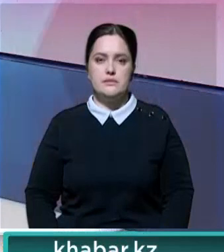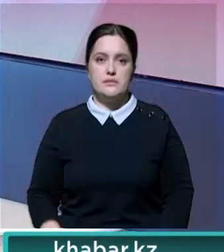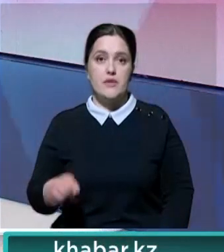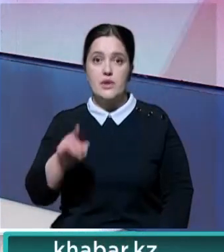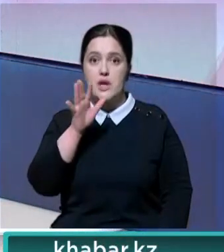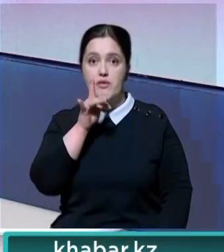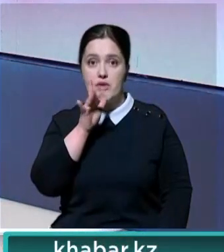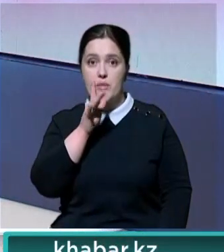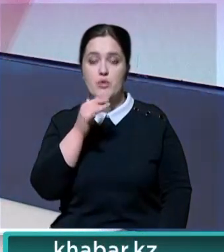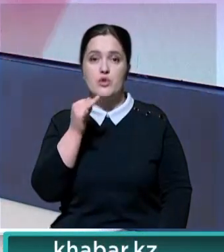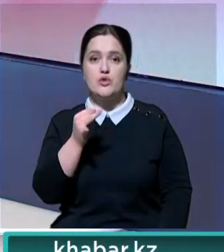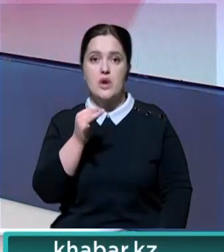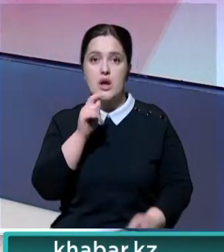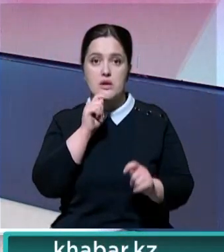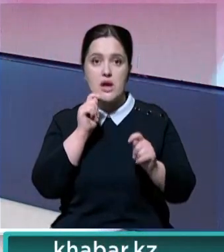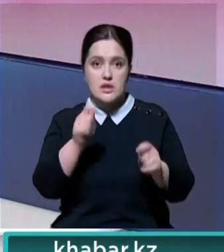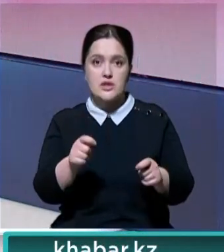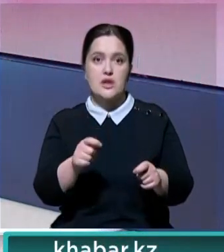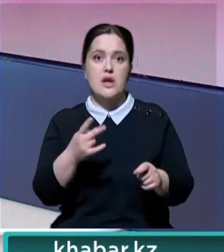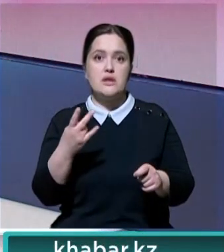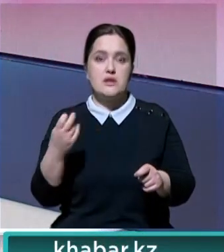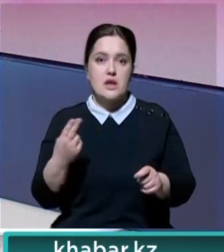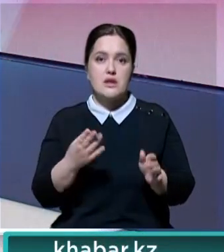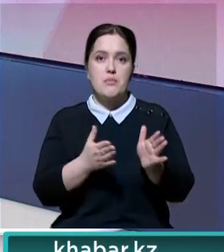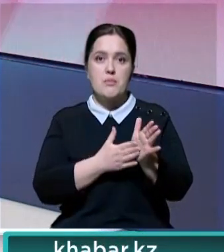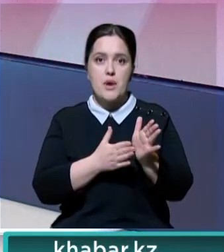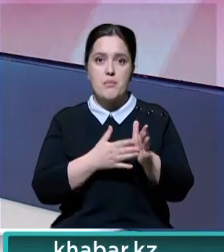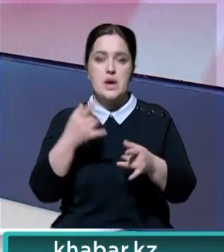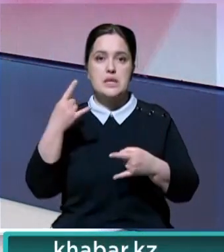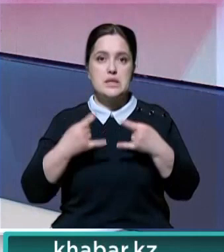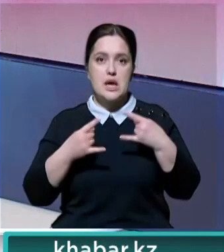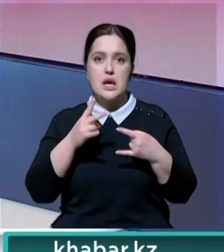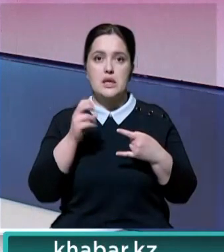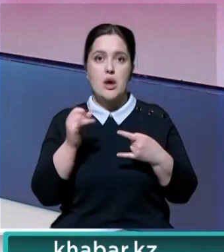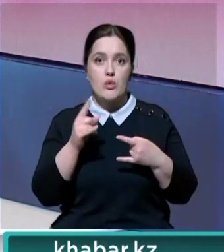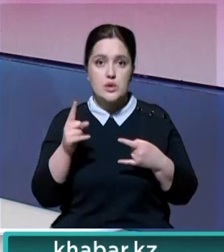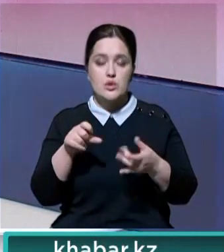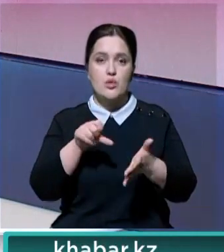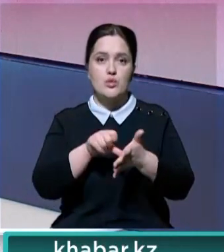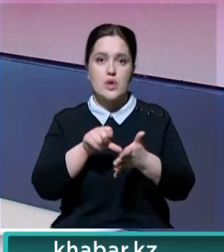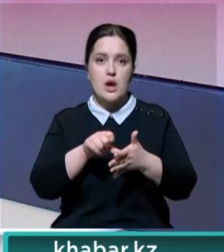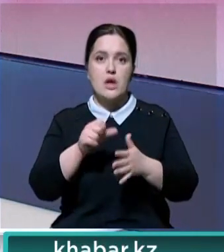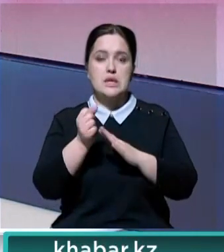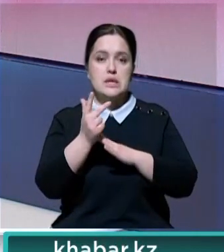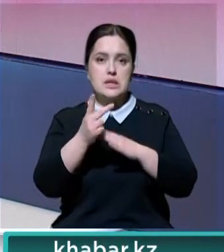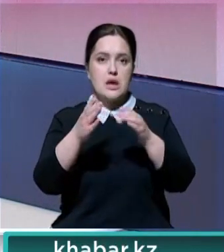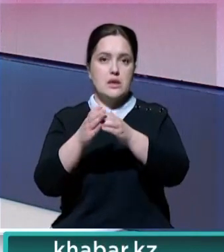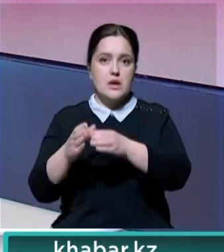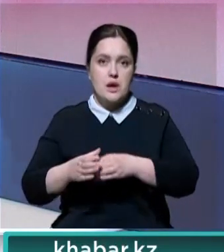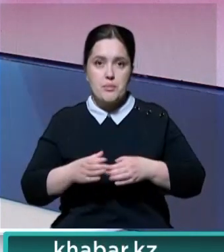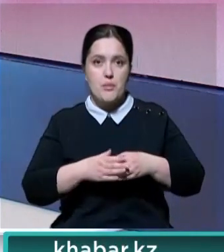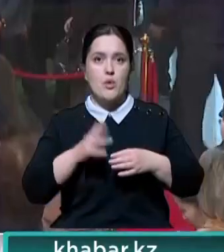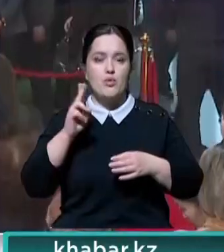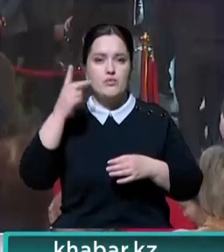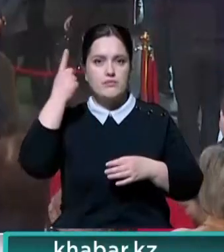в эти минуты проходит церемония награждения номинантов национальной премии телесериалов Наурыз участие в конкурсе по 13 и номинациям